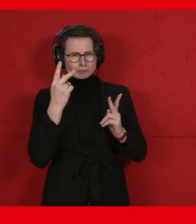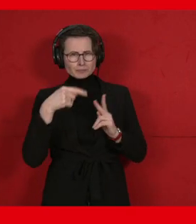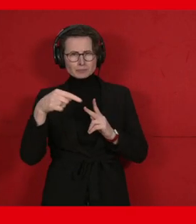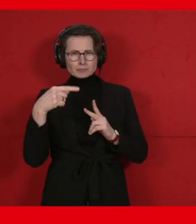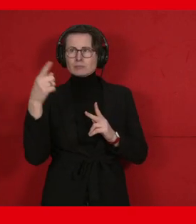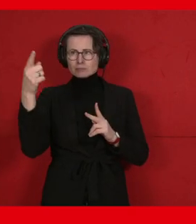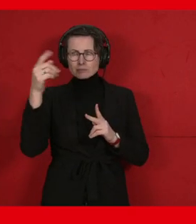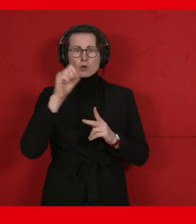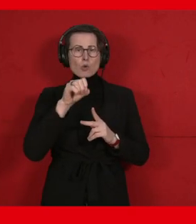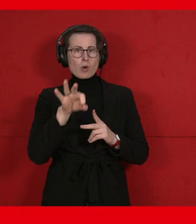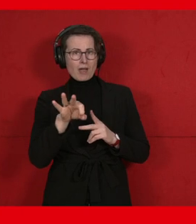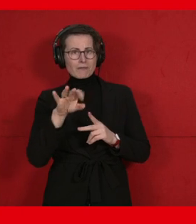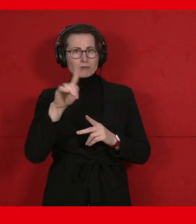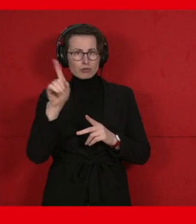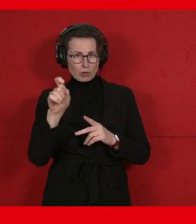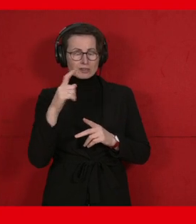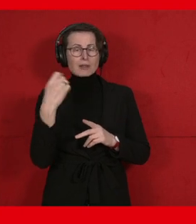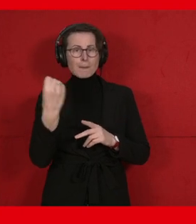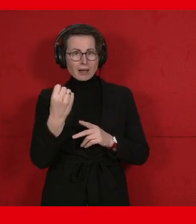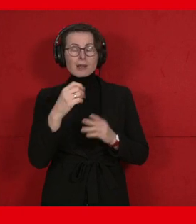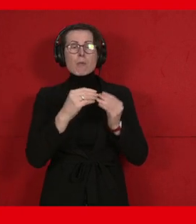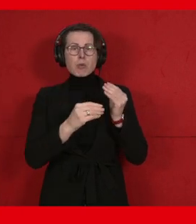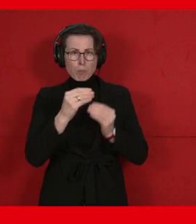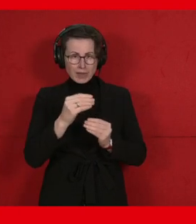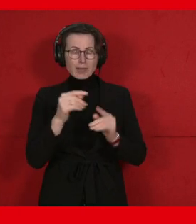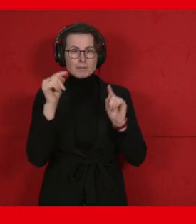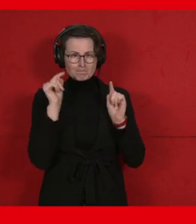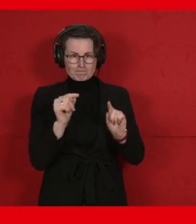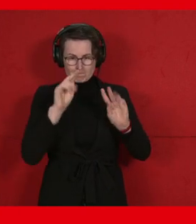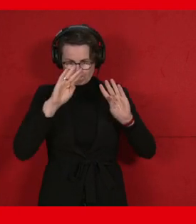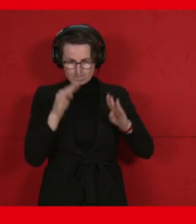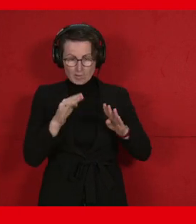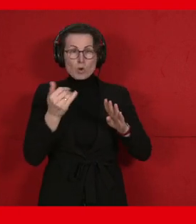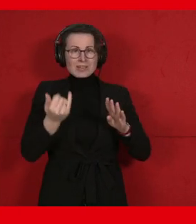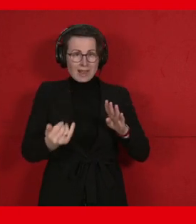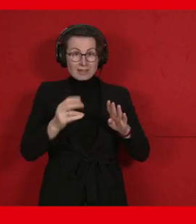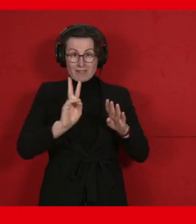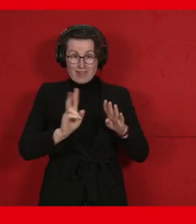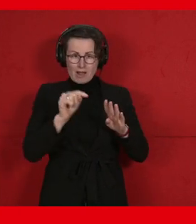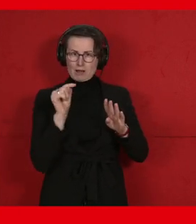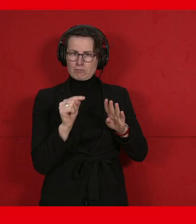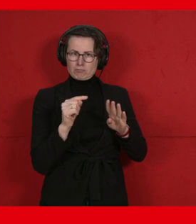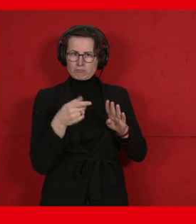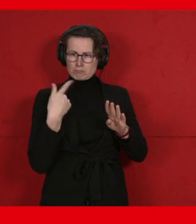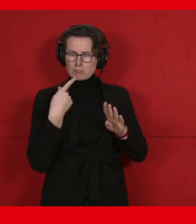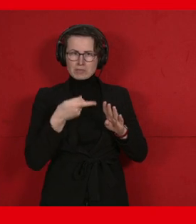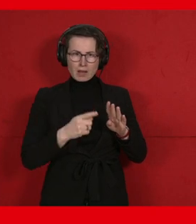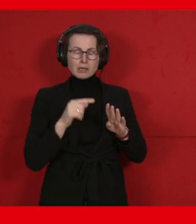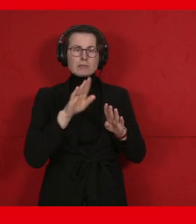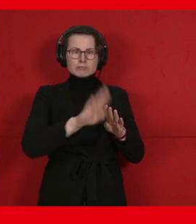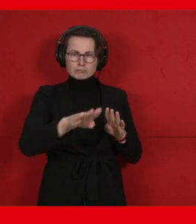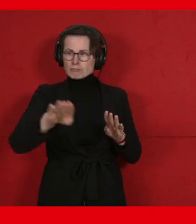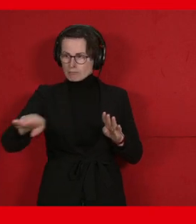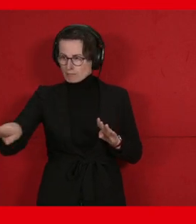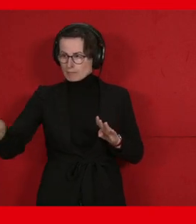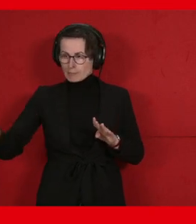wir das Problem überhaupt ansprechen. Und jetzt all diejenigen adressieren, die damit zu tun haben. Das ist Verwaltung, das